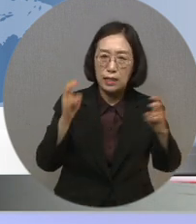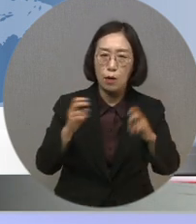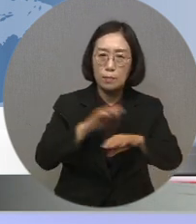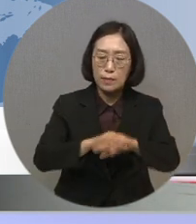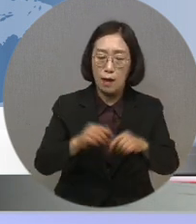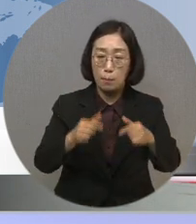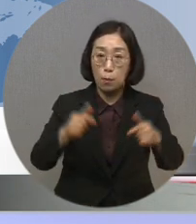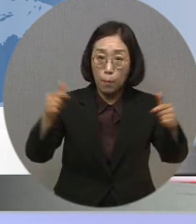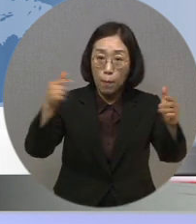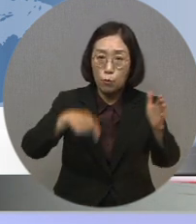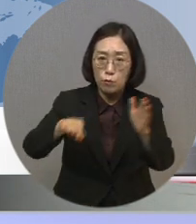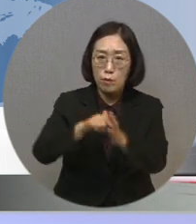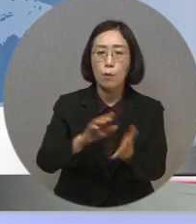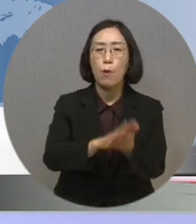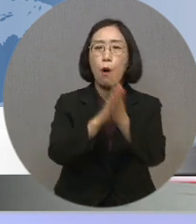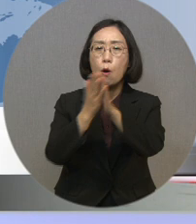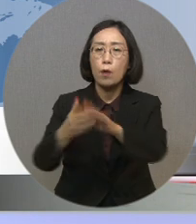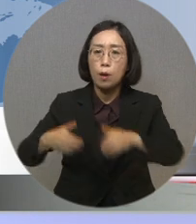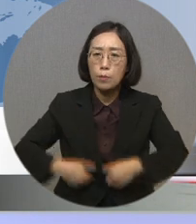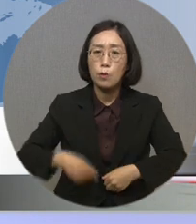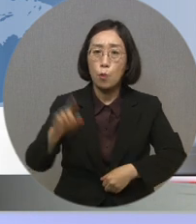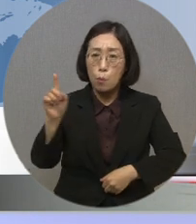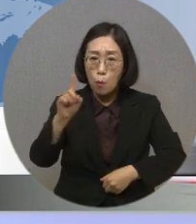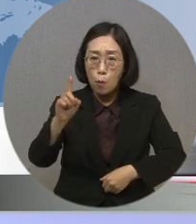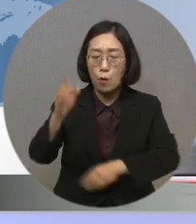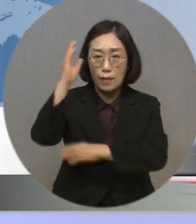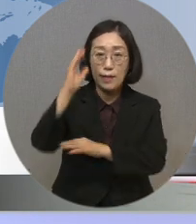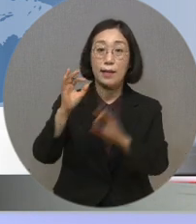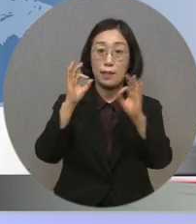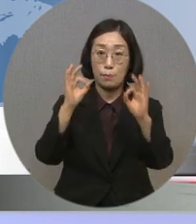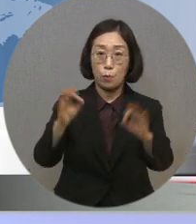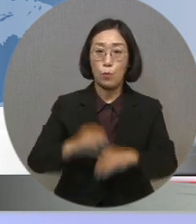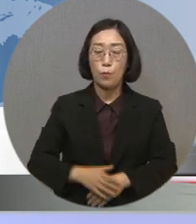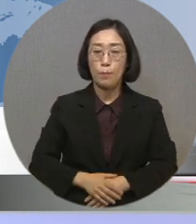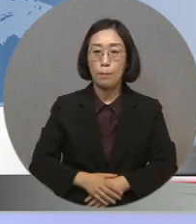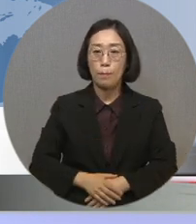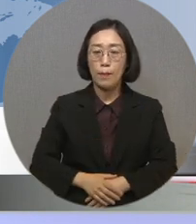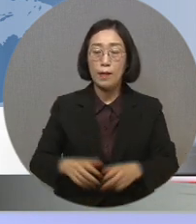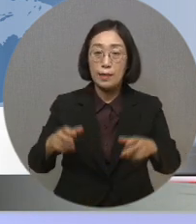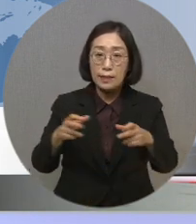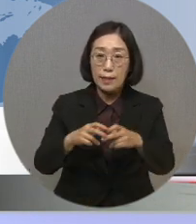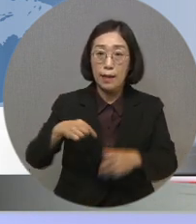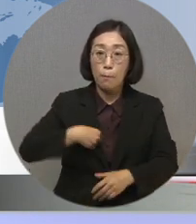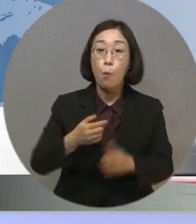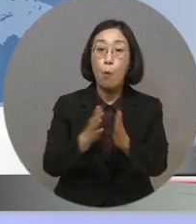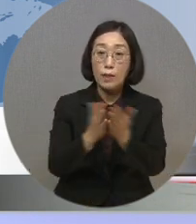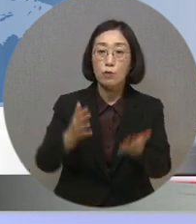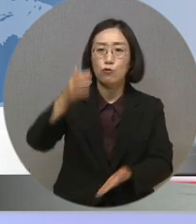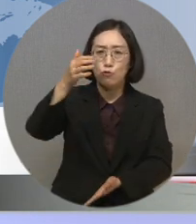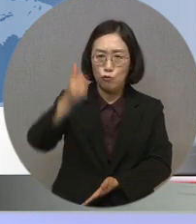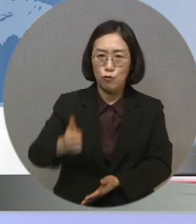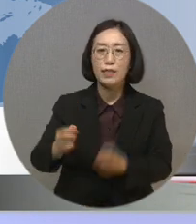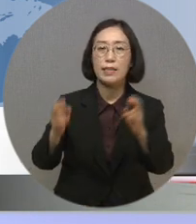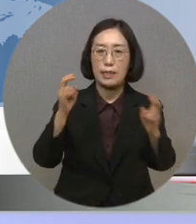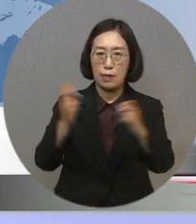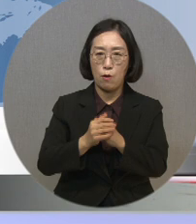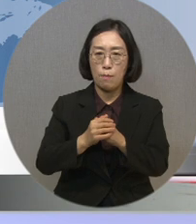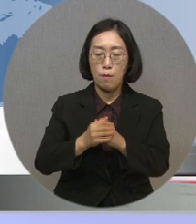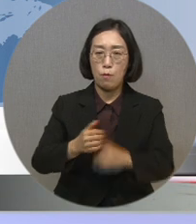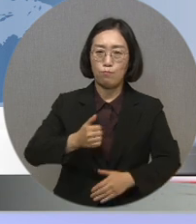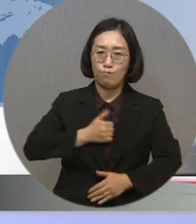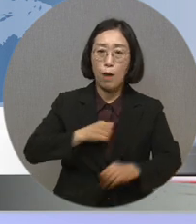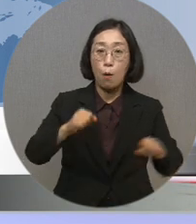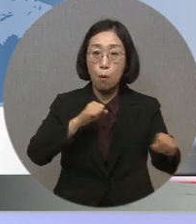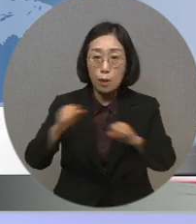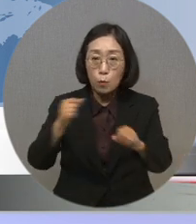위해 요구되는 변화는 무엇일지 목소리를 담아왔습니다. 장애 당사자가 주인인 기업, 주체적으로